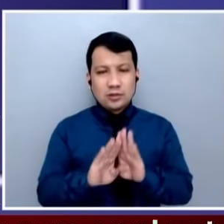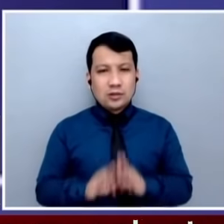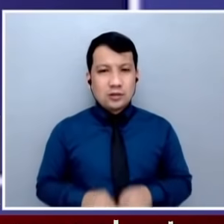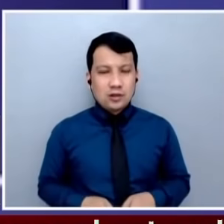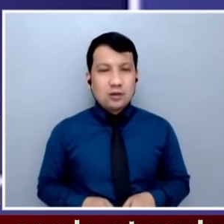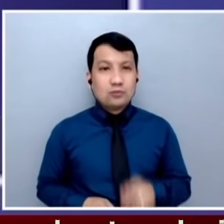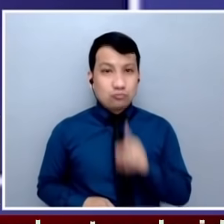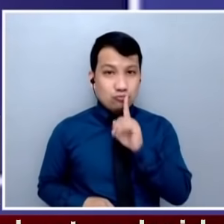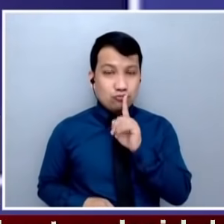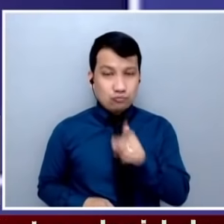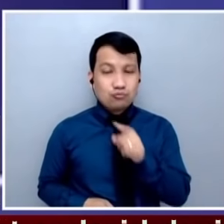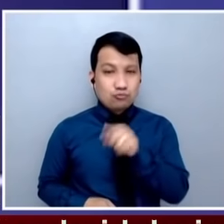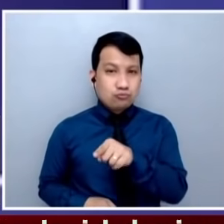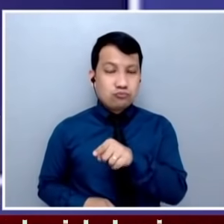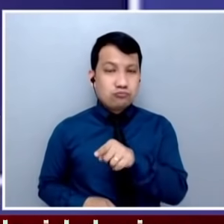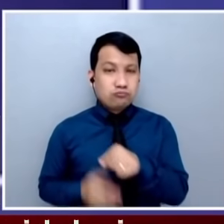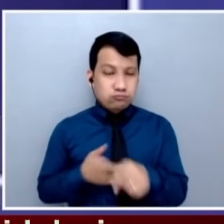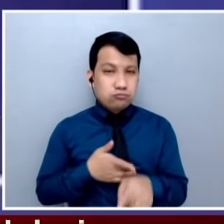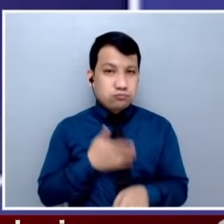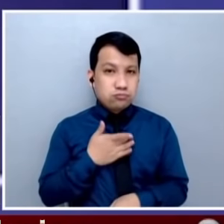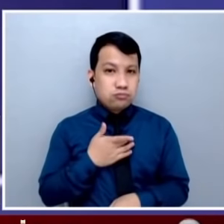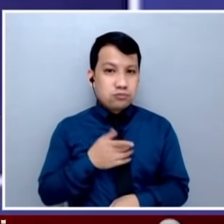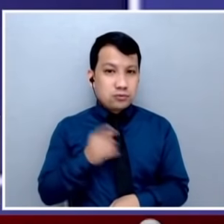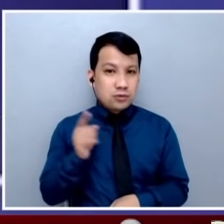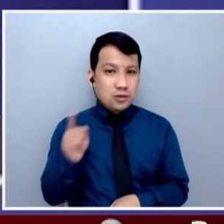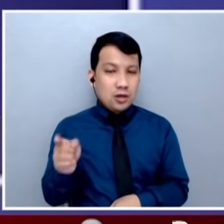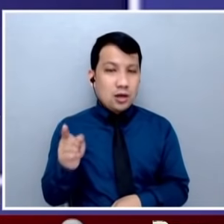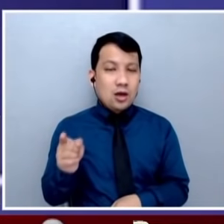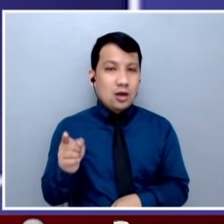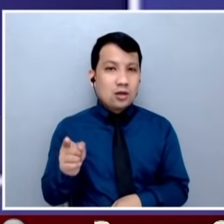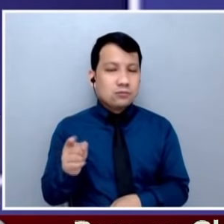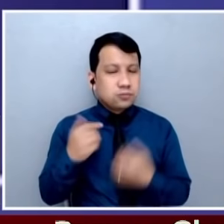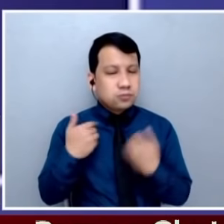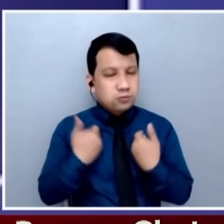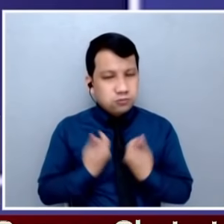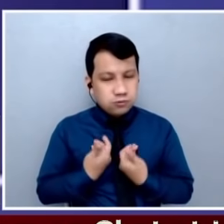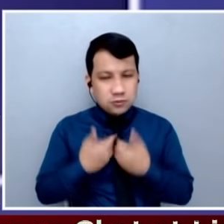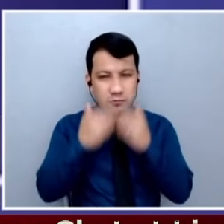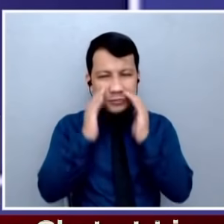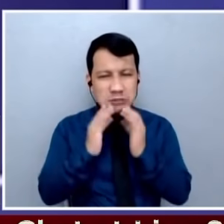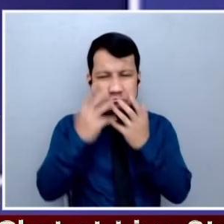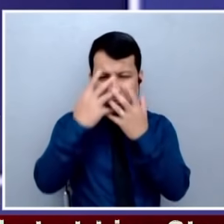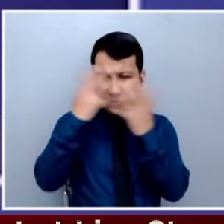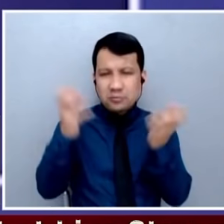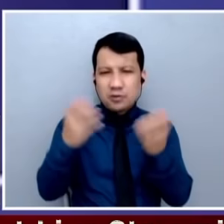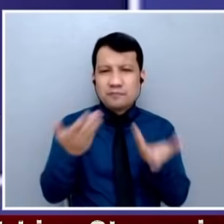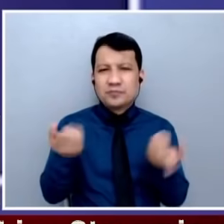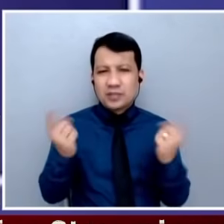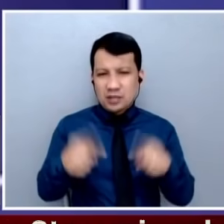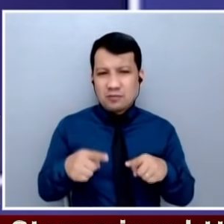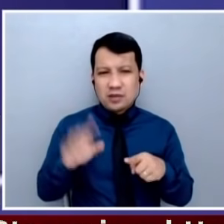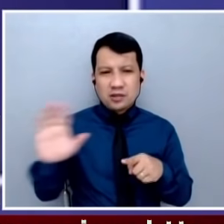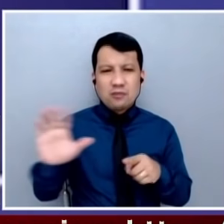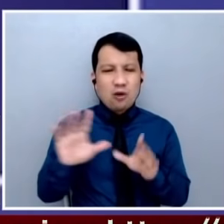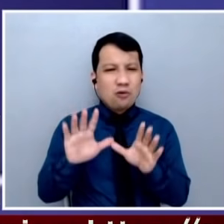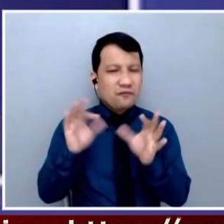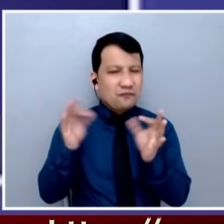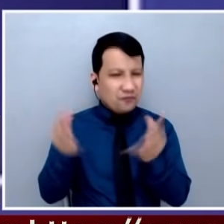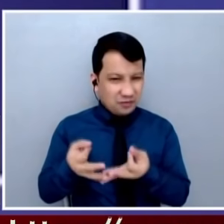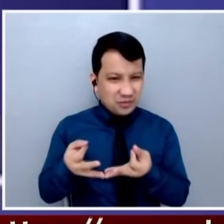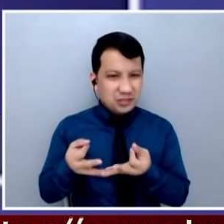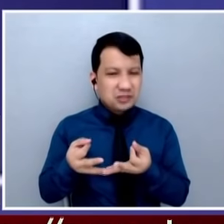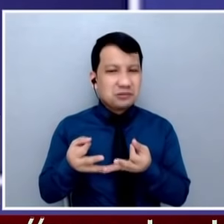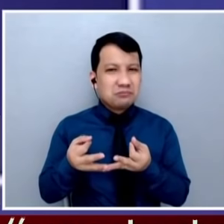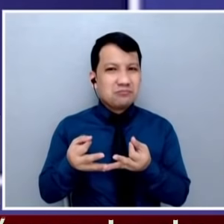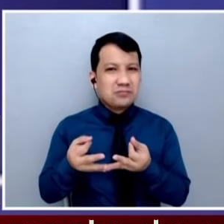talaga, yun talaga yung pinaka, nalungkot siya, nagalit siya, nalungkot siya sa lahat ng kapamilya, sa mga kaibigan